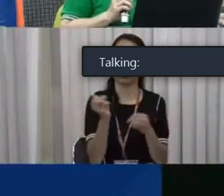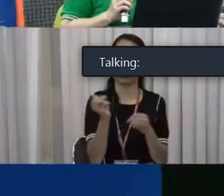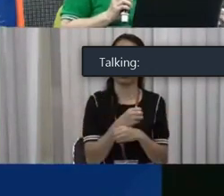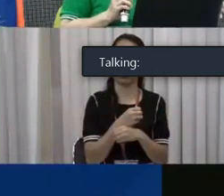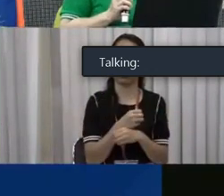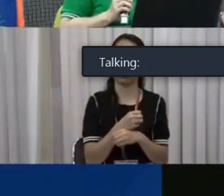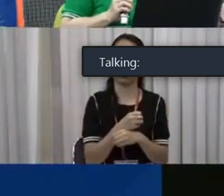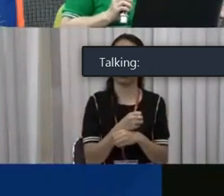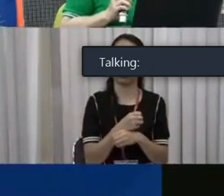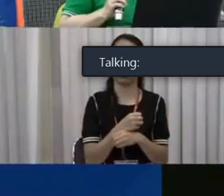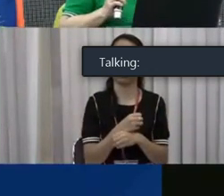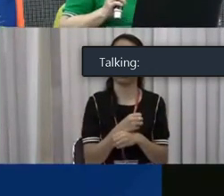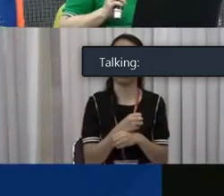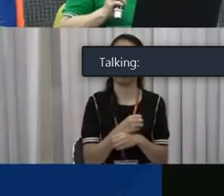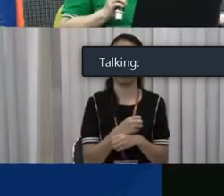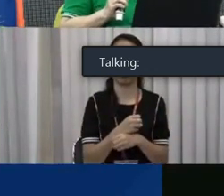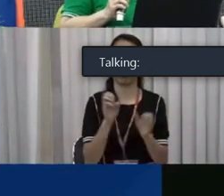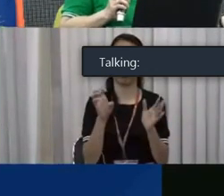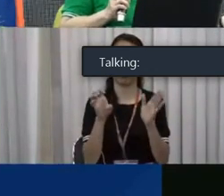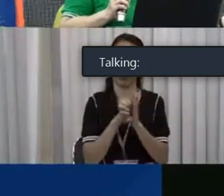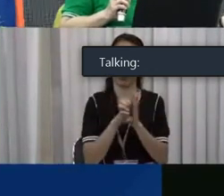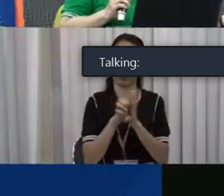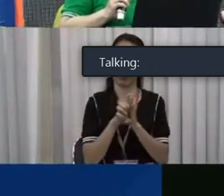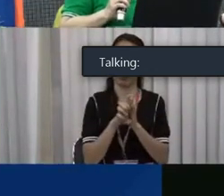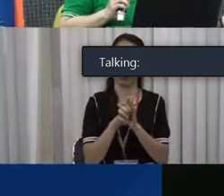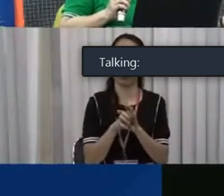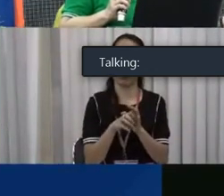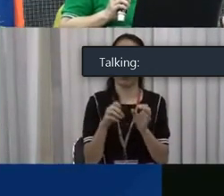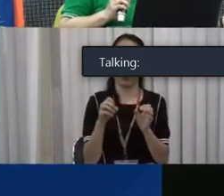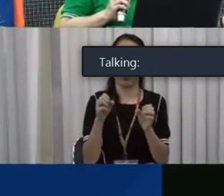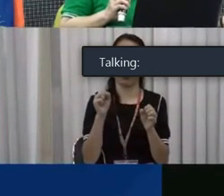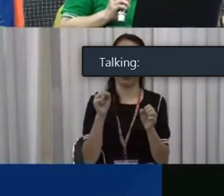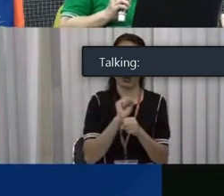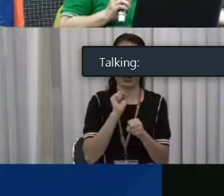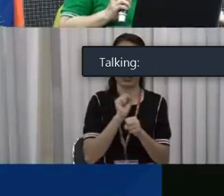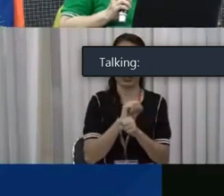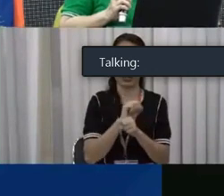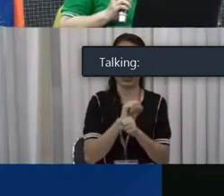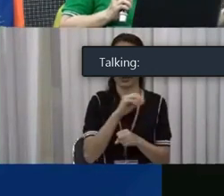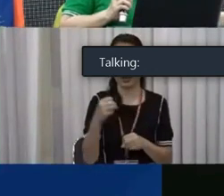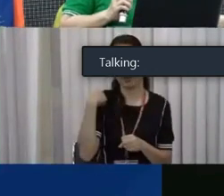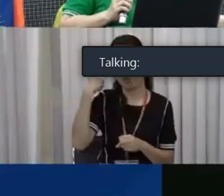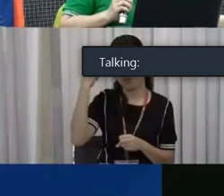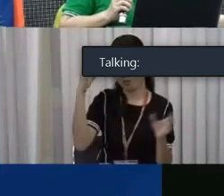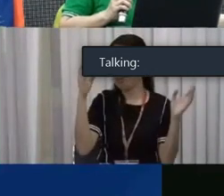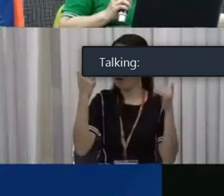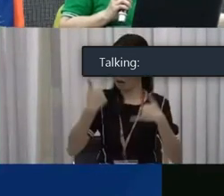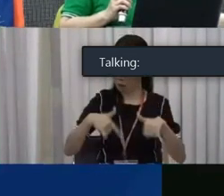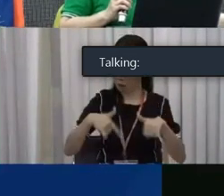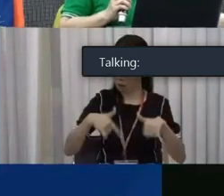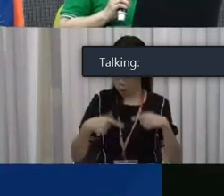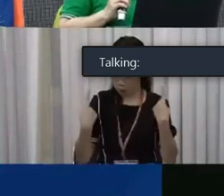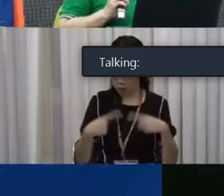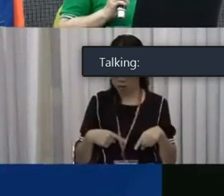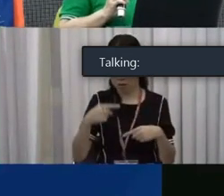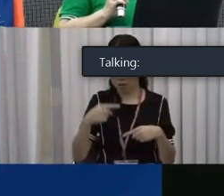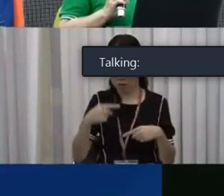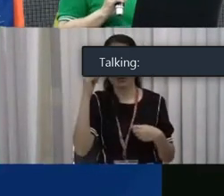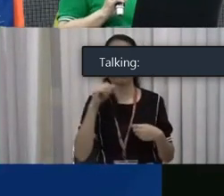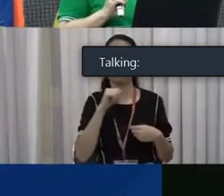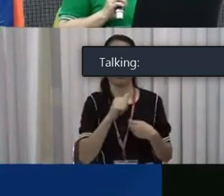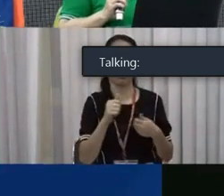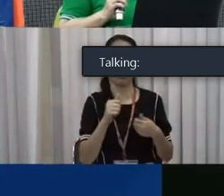oy, employer, atos duli, kaya mag-away na sila. O nga nung ansa kang employer, nga nagsabot naman mo, nga maone. Nga nung wak man sa